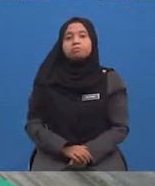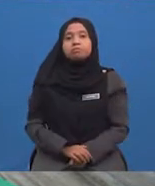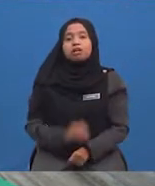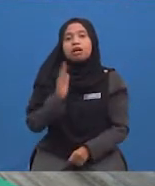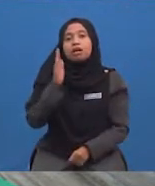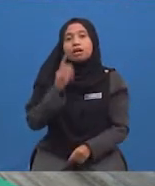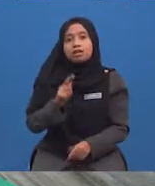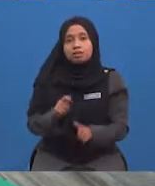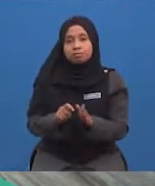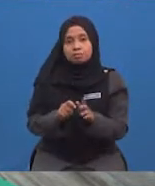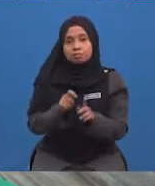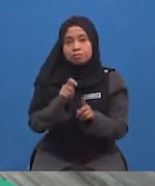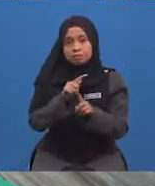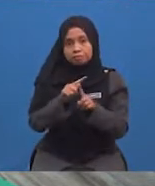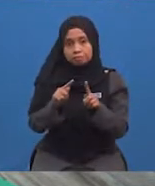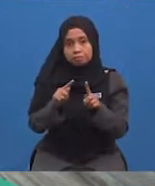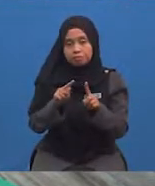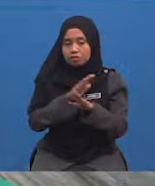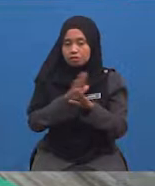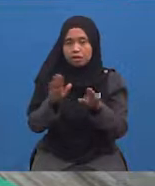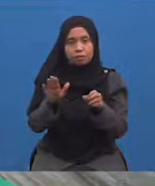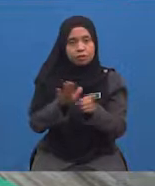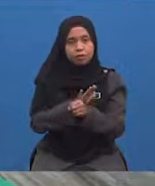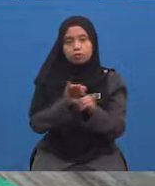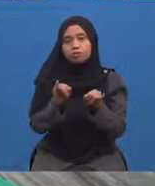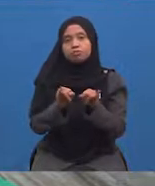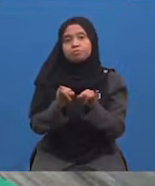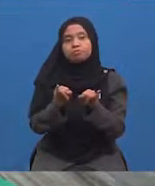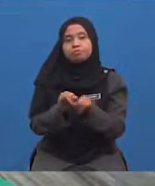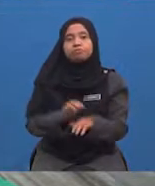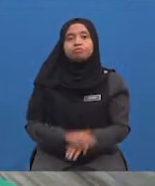Akan tetapi, masih tidak memenuhi silinder tersebut.